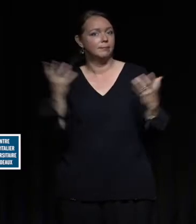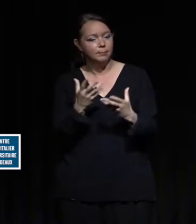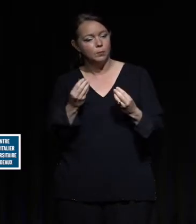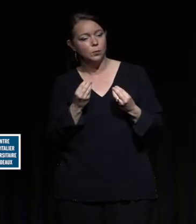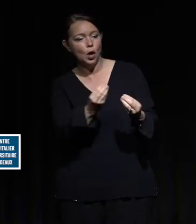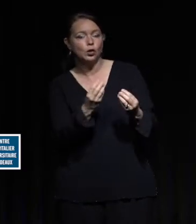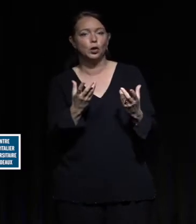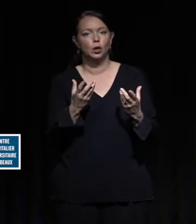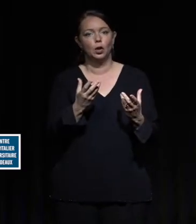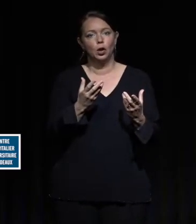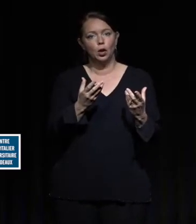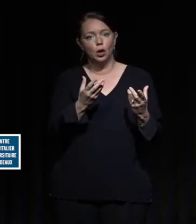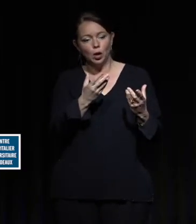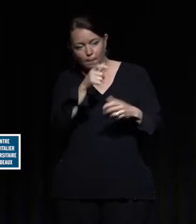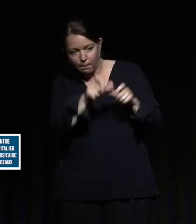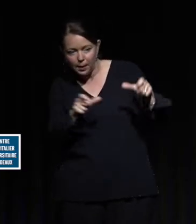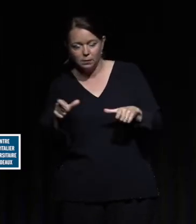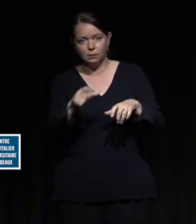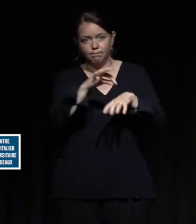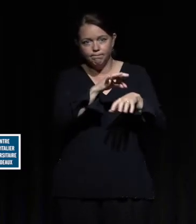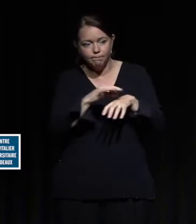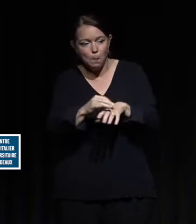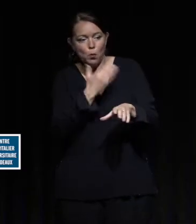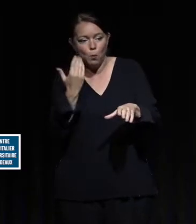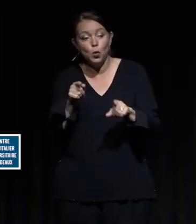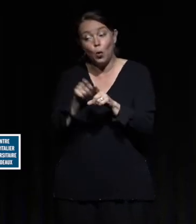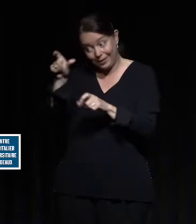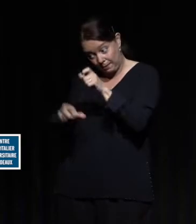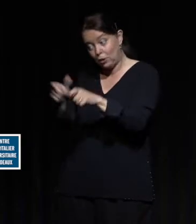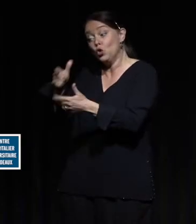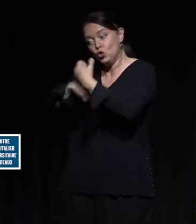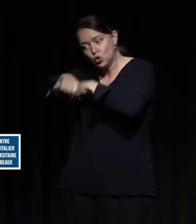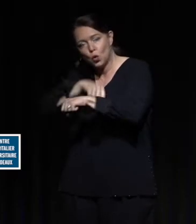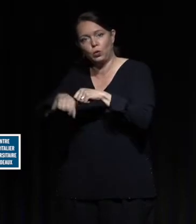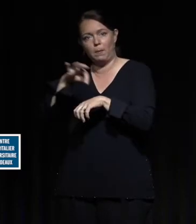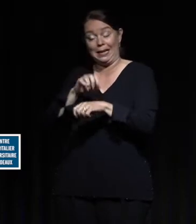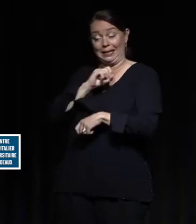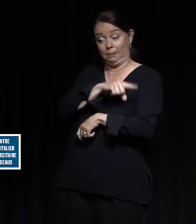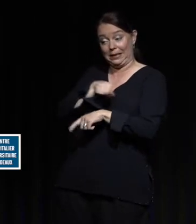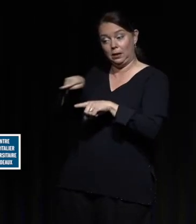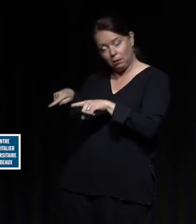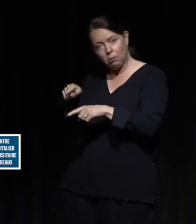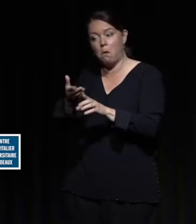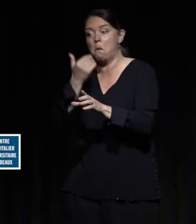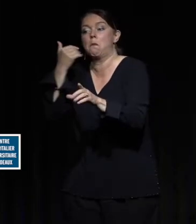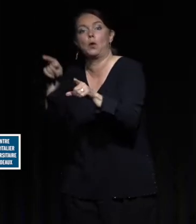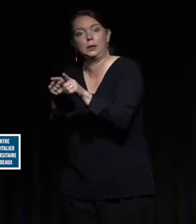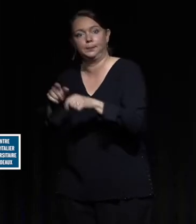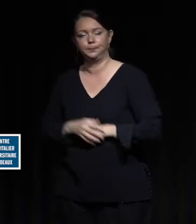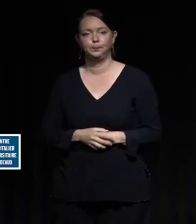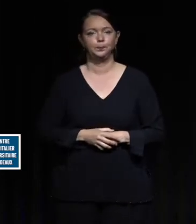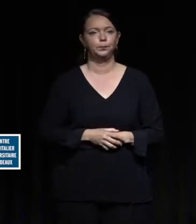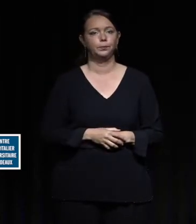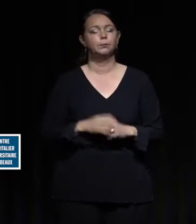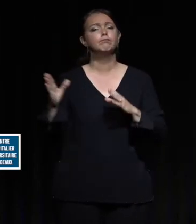d'améliorer la connaissance des patientes et des praticiens en endométriose. J'y reviendrai sur les dernières diapositives. Quelques images très